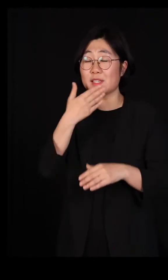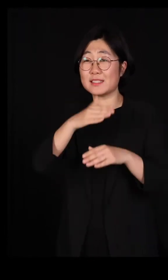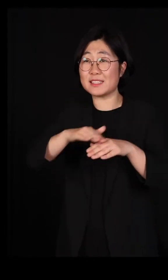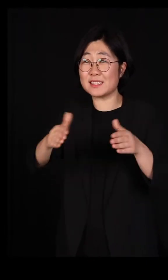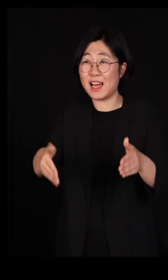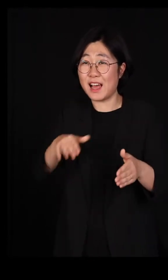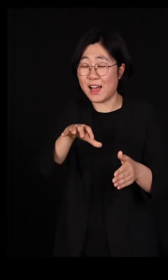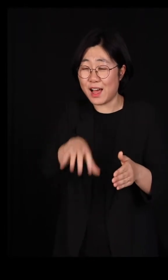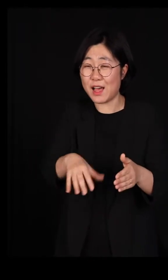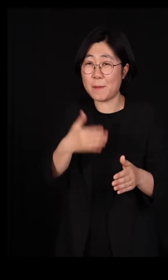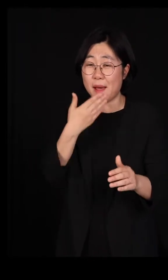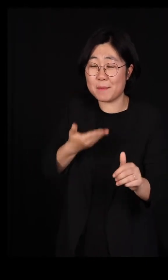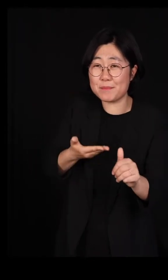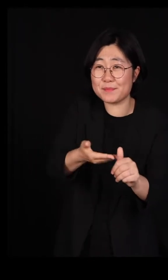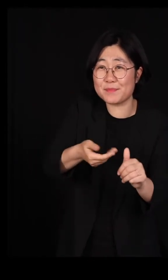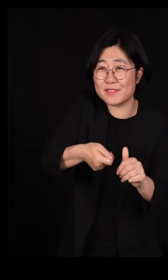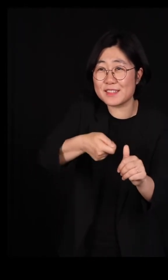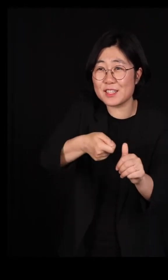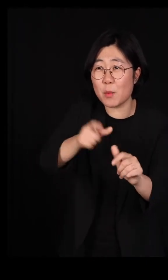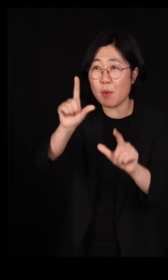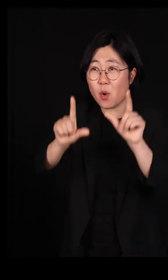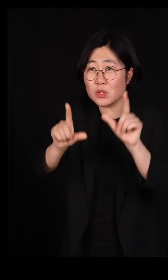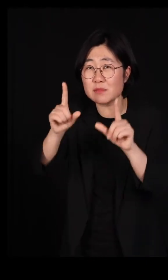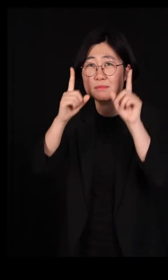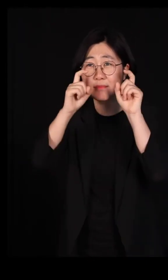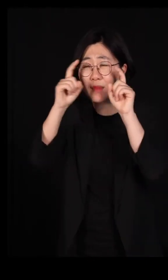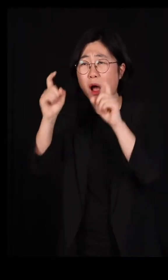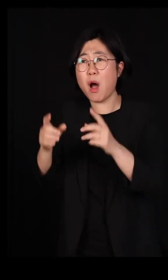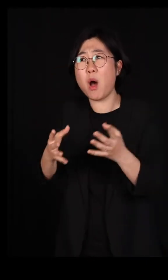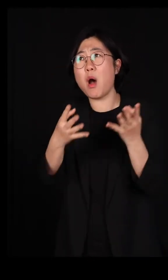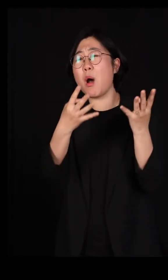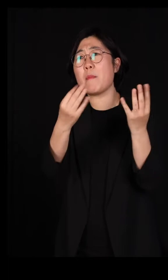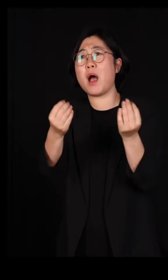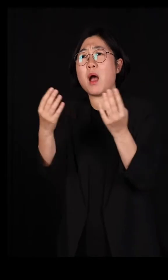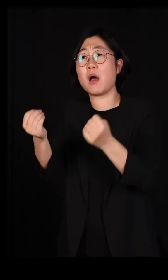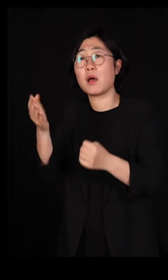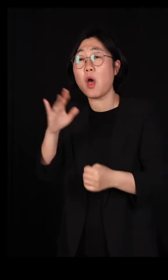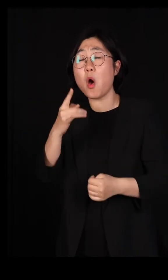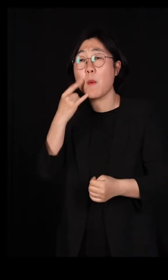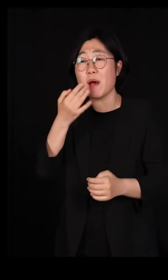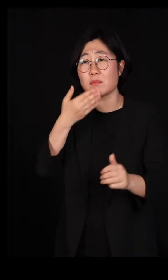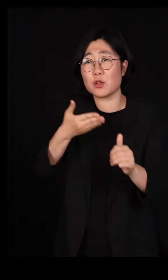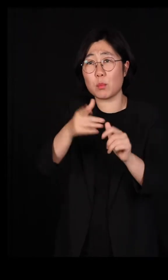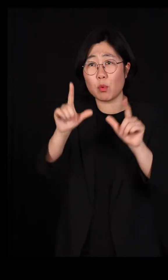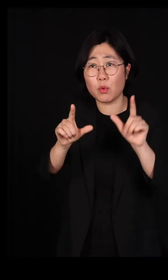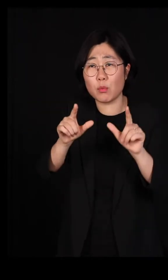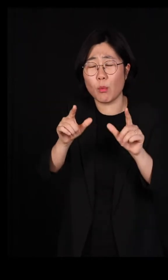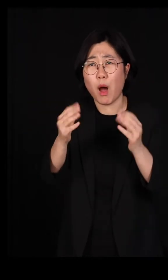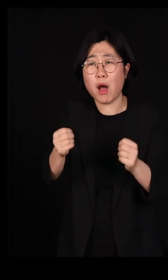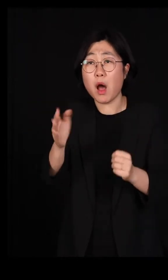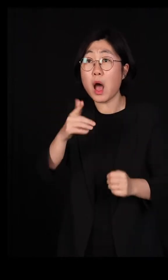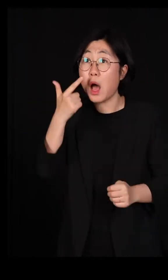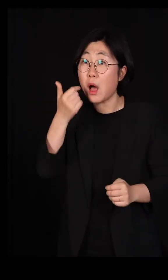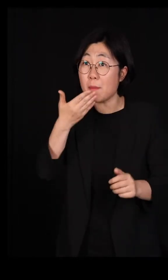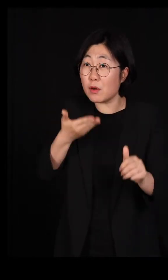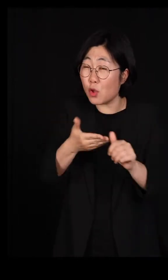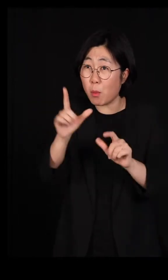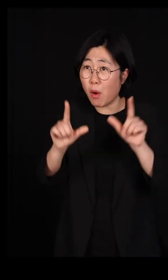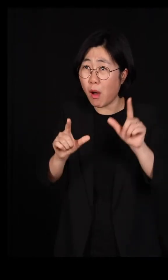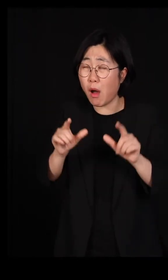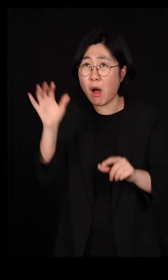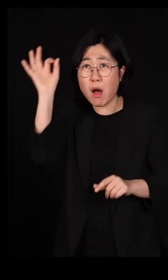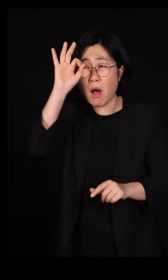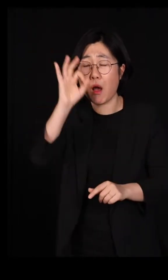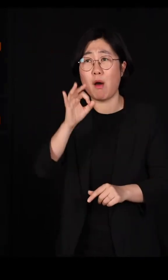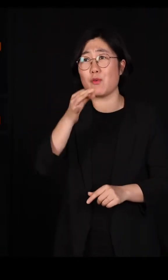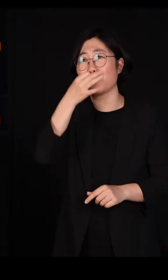먹는 아이들을 거두는 모습까지 굉장히 다양해요. 엄마가 밥 주는 모습, 아빠가 밥 주는 모습 별로 찾기